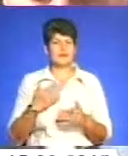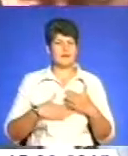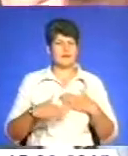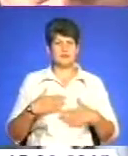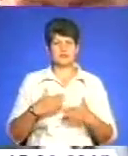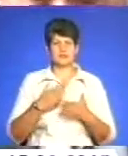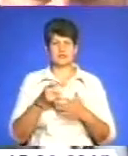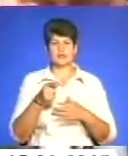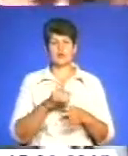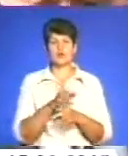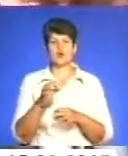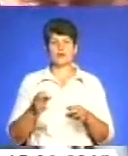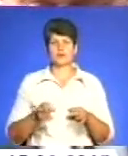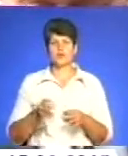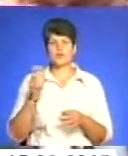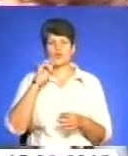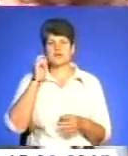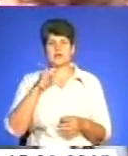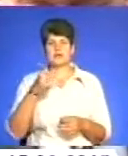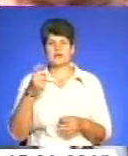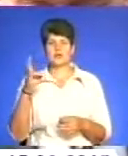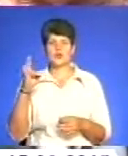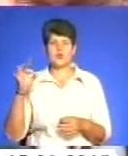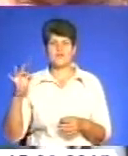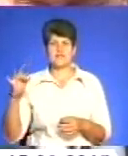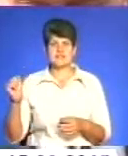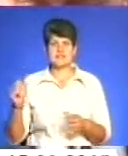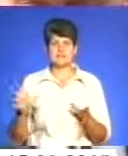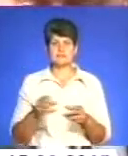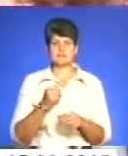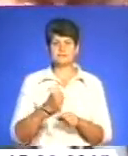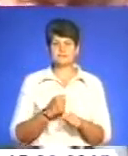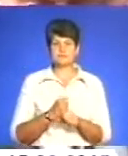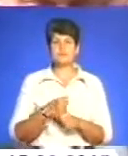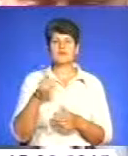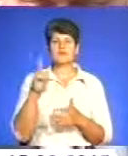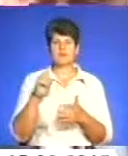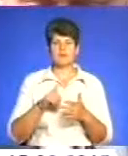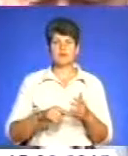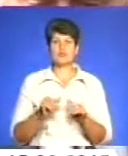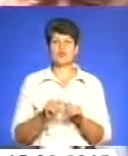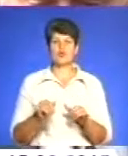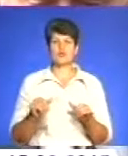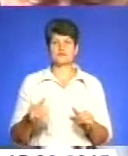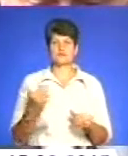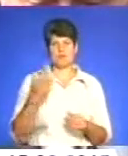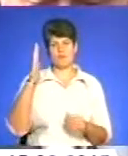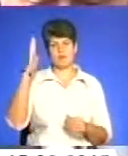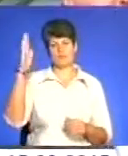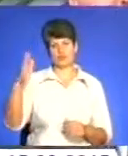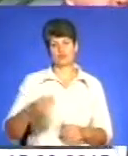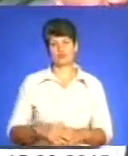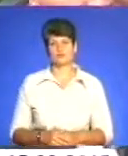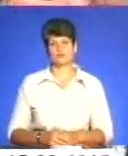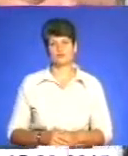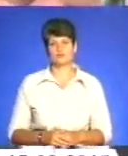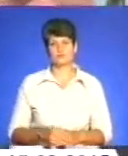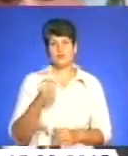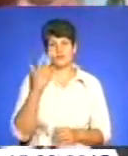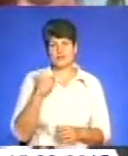проект україно-норвезької співпраці. І сподіваюся на розвиток його в майбутньому. Коли